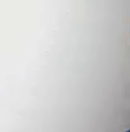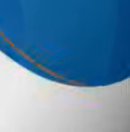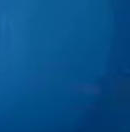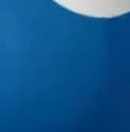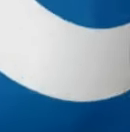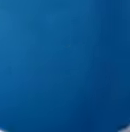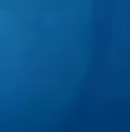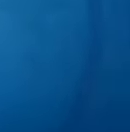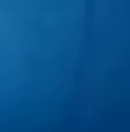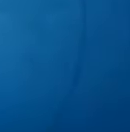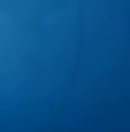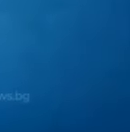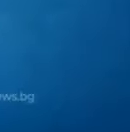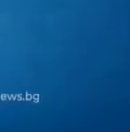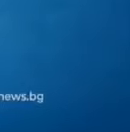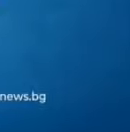григорова